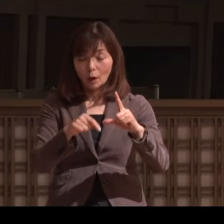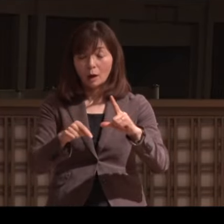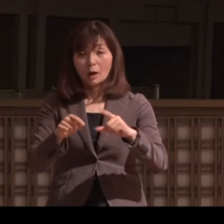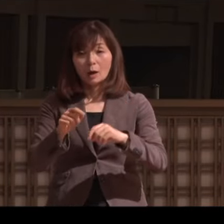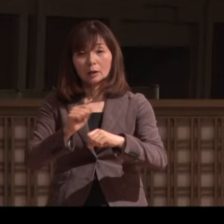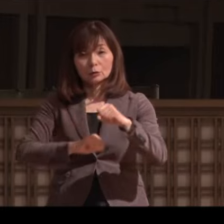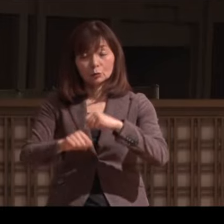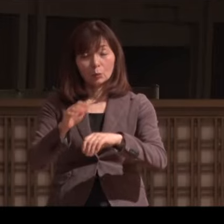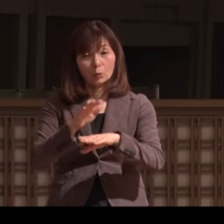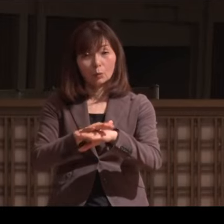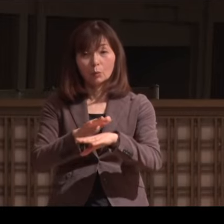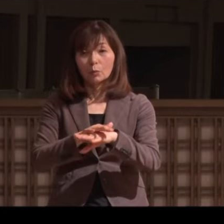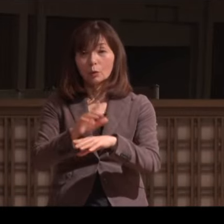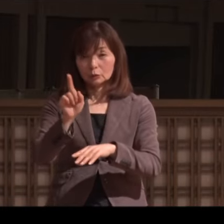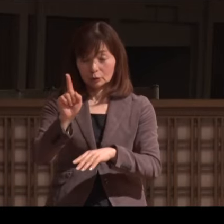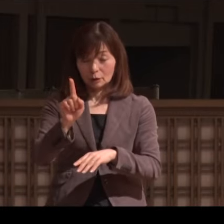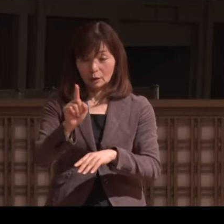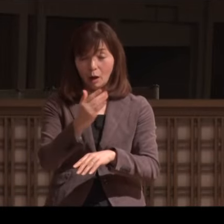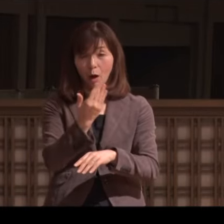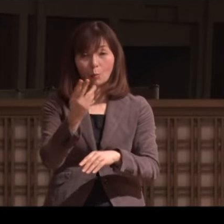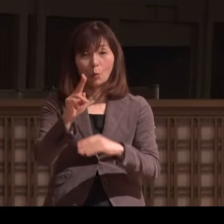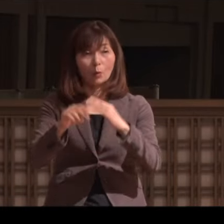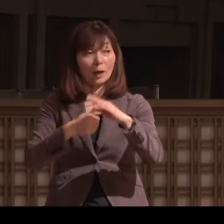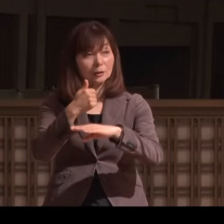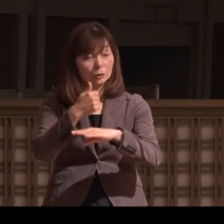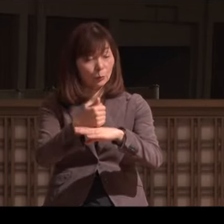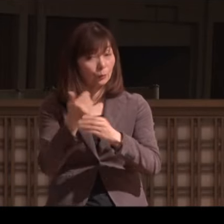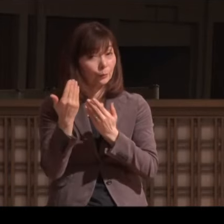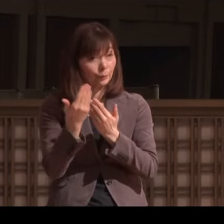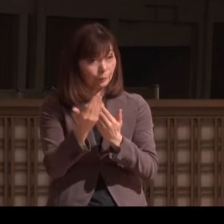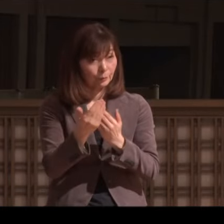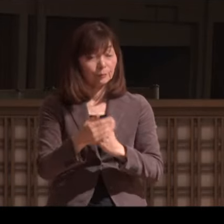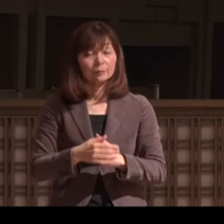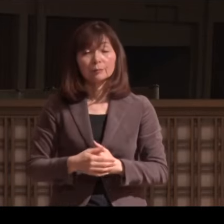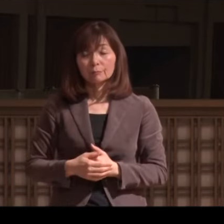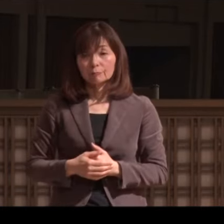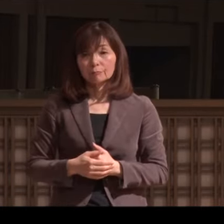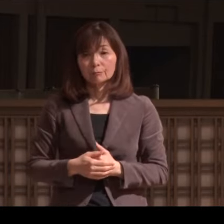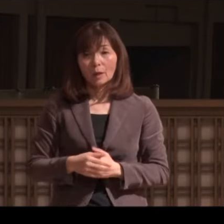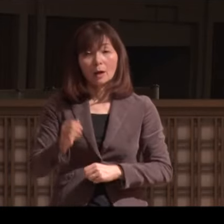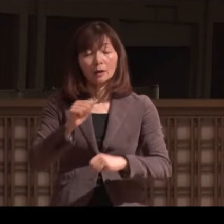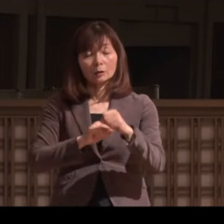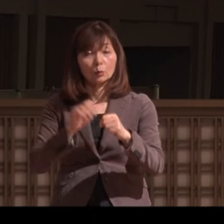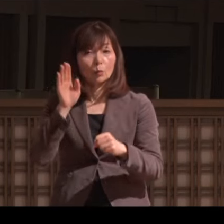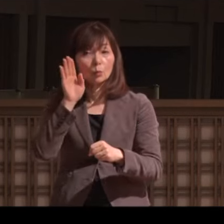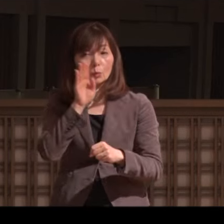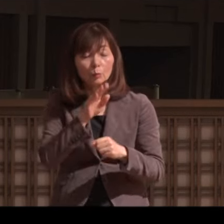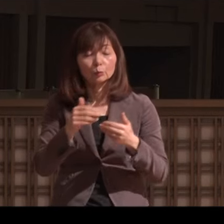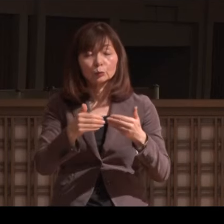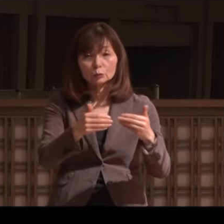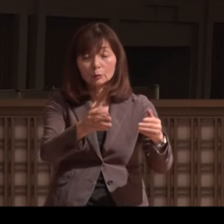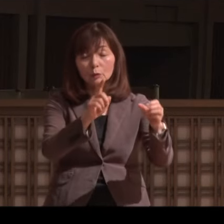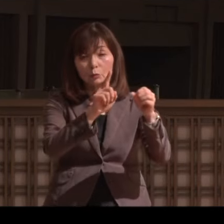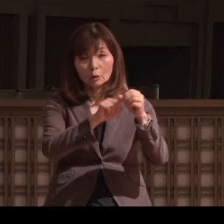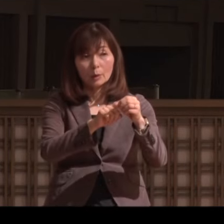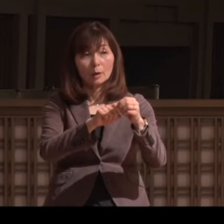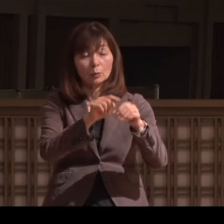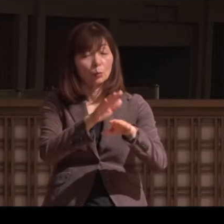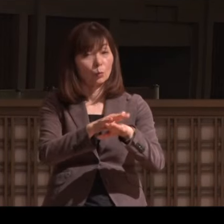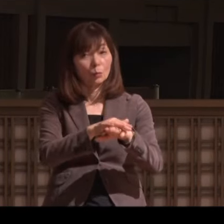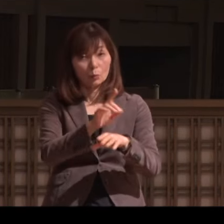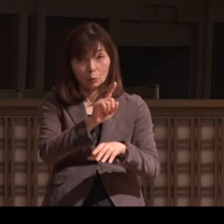ているのかこれ某会長にちょっとお伺いしたいなと思うんですけれどもうまく進んでいるにはどういうことがあったからなのか